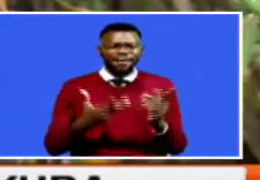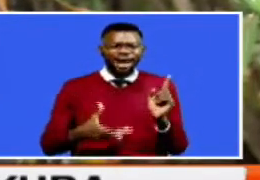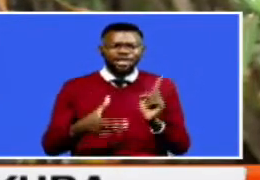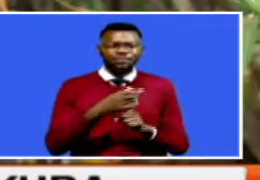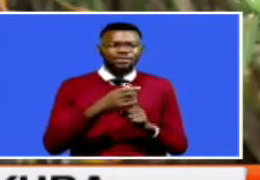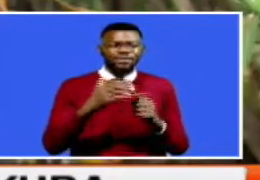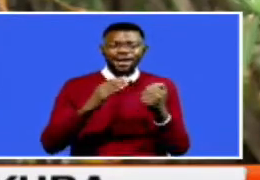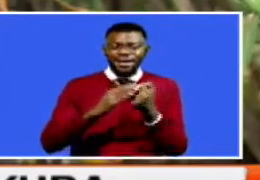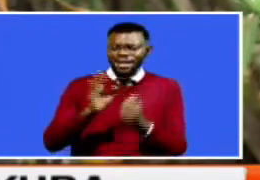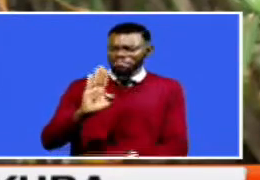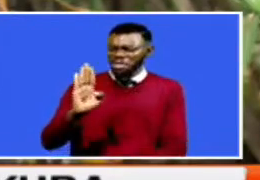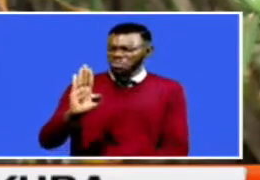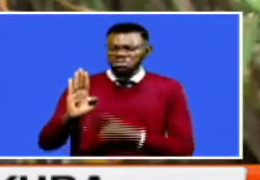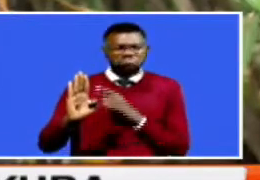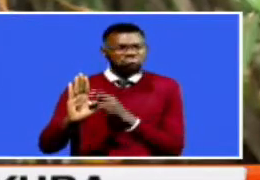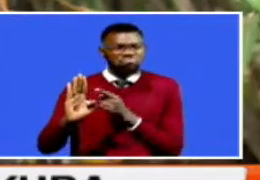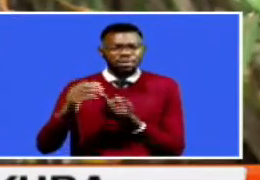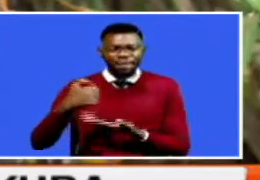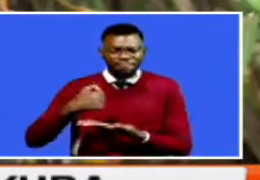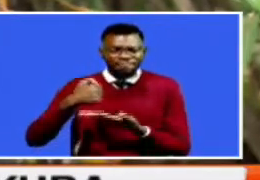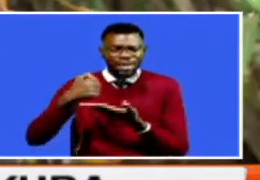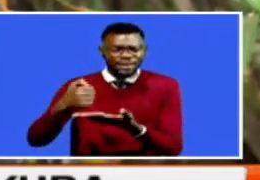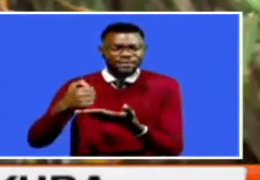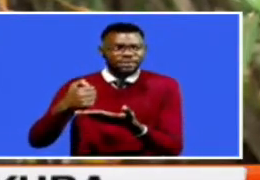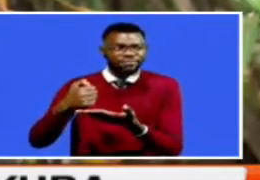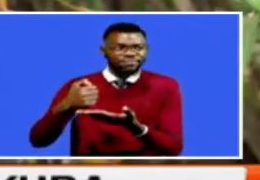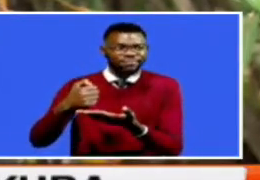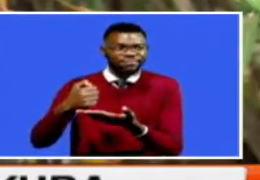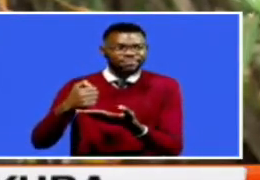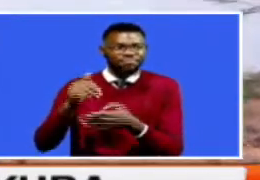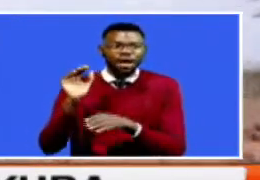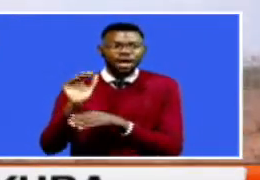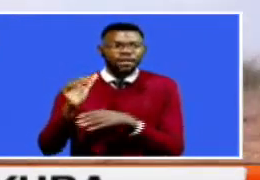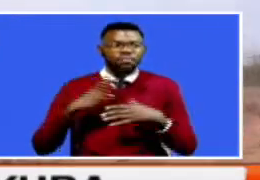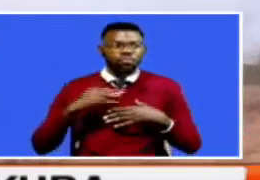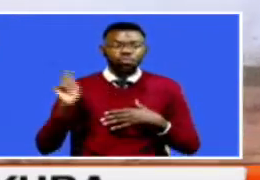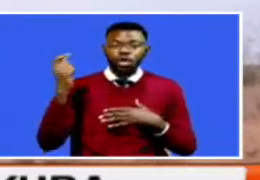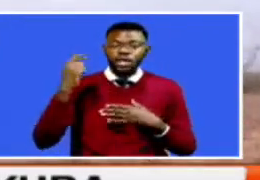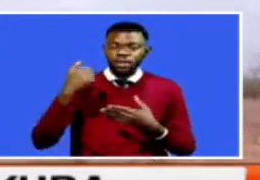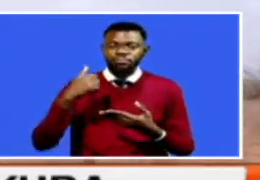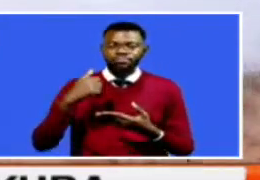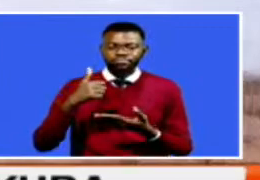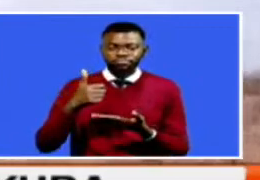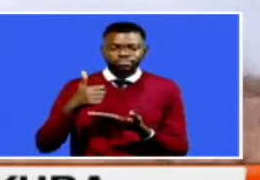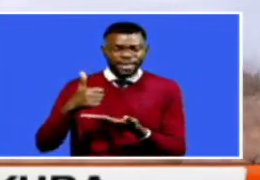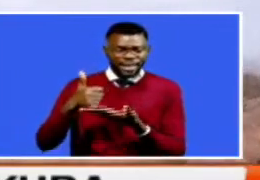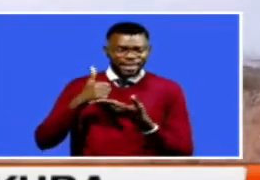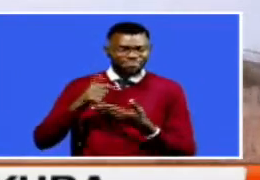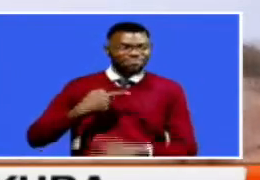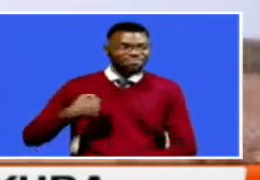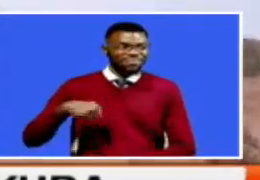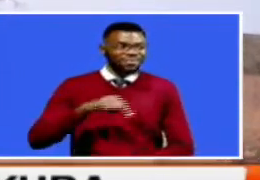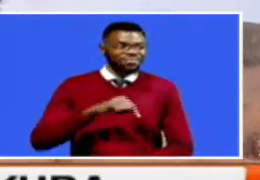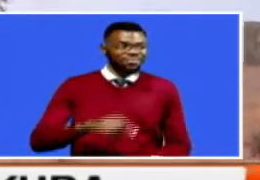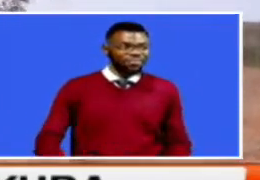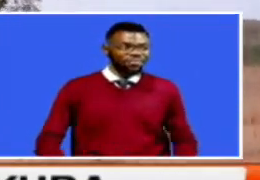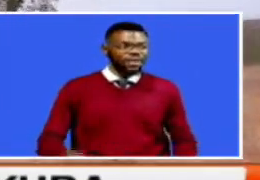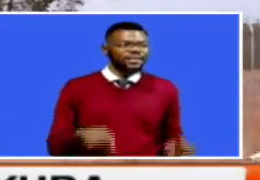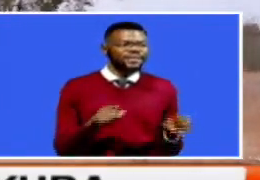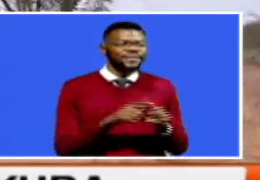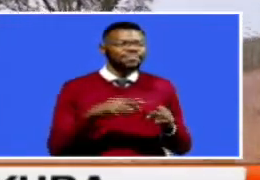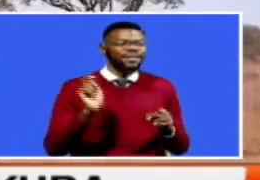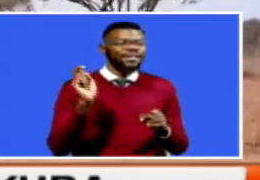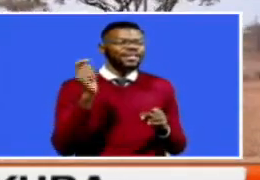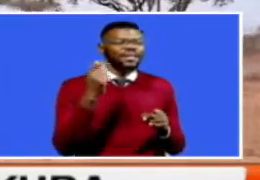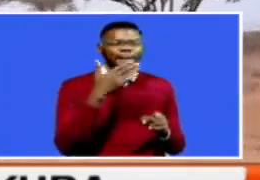Na bilioni 9 tungekuwa tunalililia wa Kenya kuweza kutusaidia sisi. Mwasisi huyo wa shirika la Kenya Drylands Education